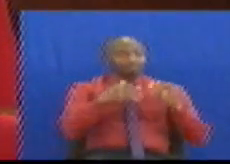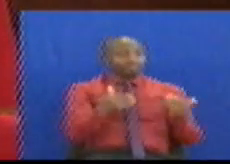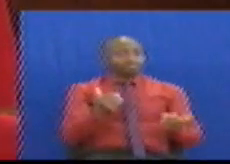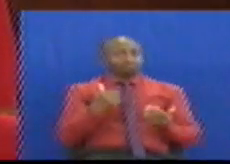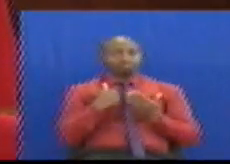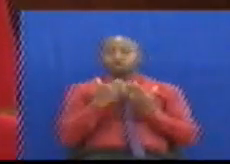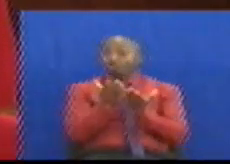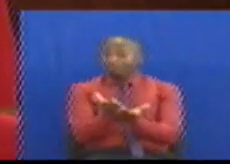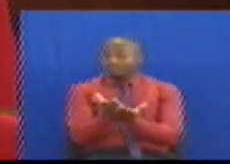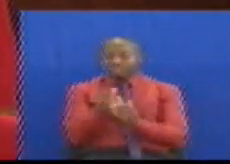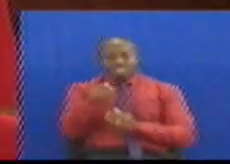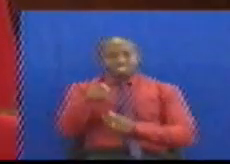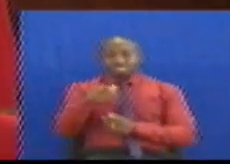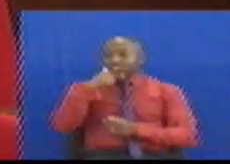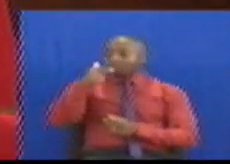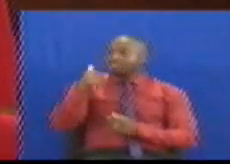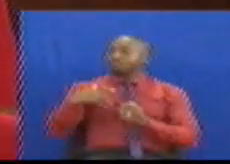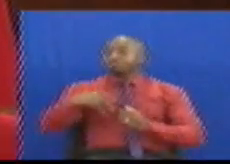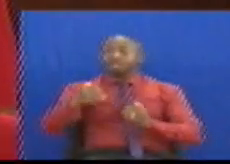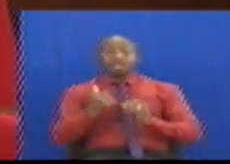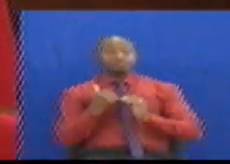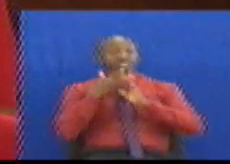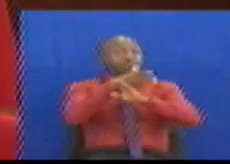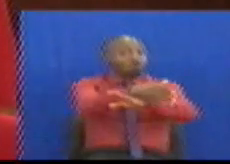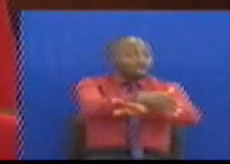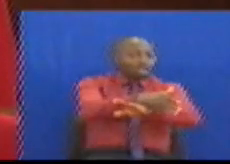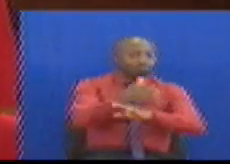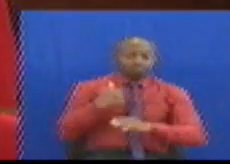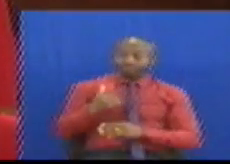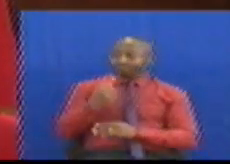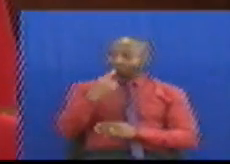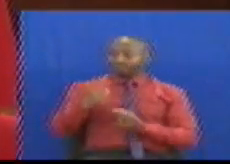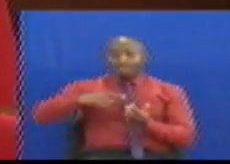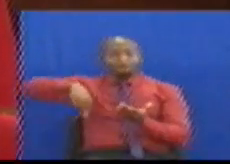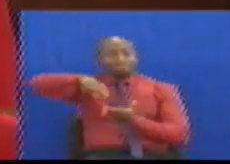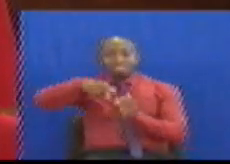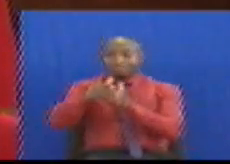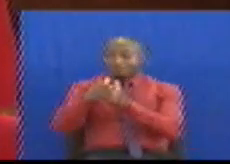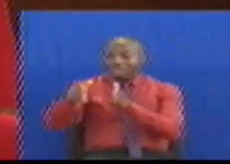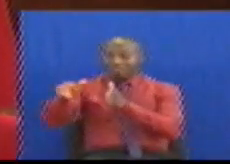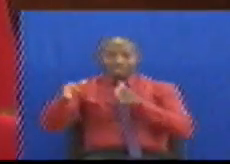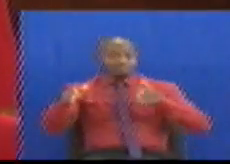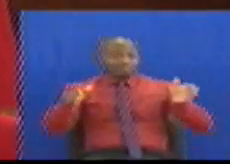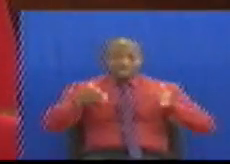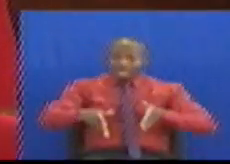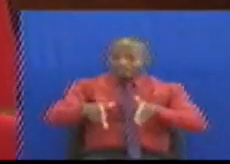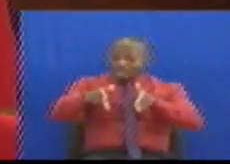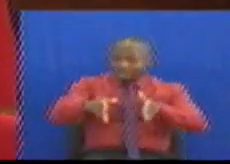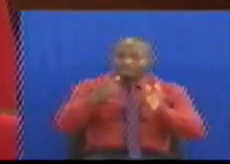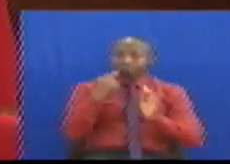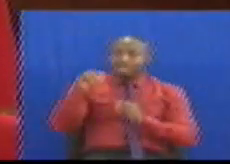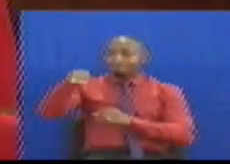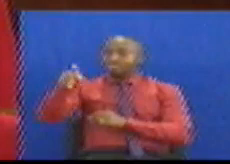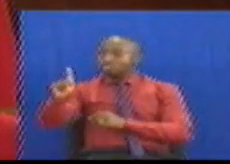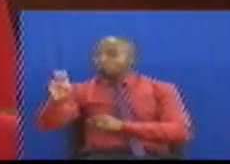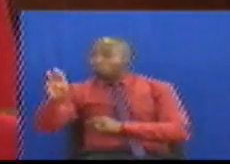mtambuka. Nimewahi kulisema hili hapa bungeni. Miji ambayo iko kando ya barabara, miji kama Mikumi, miji kama Ruambuyuni,